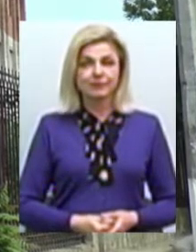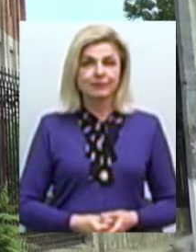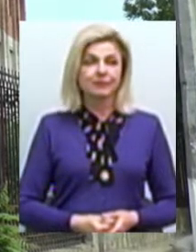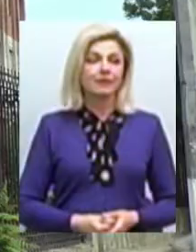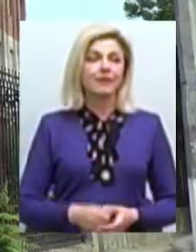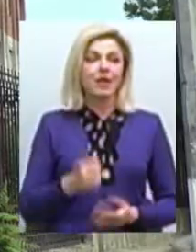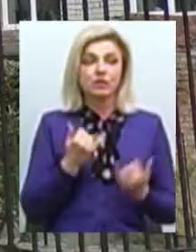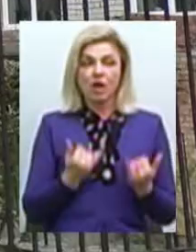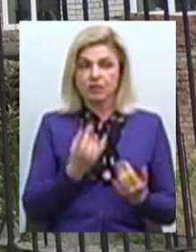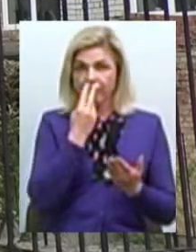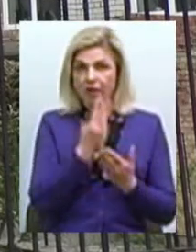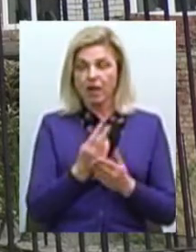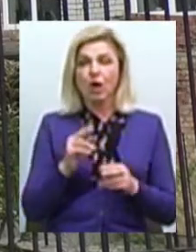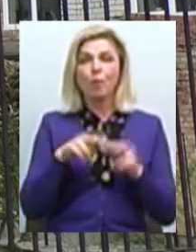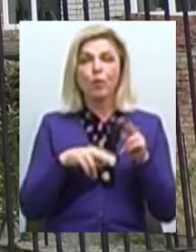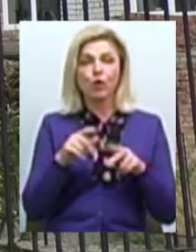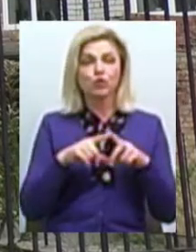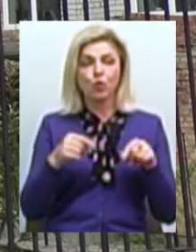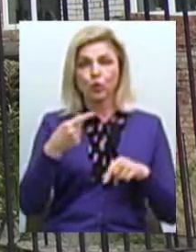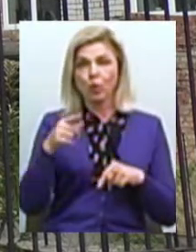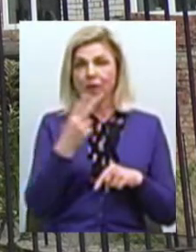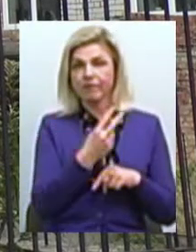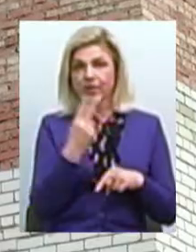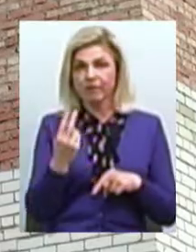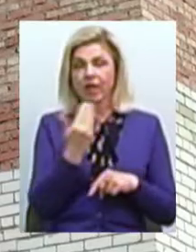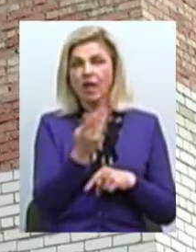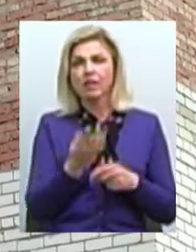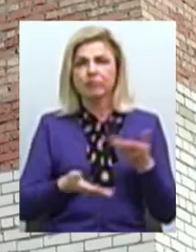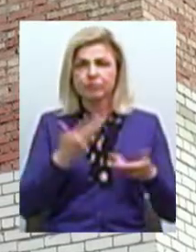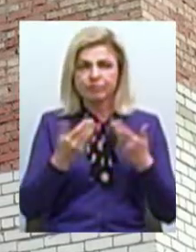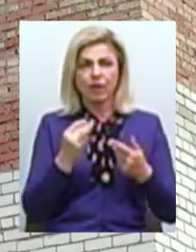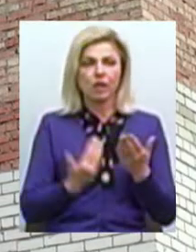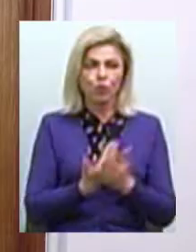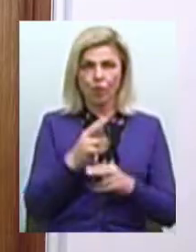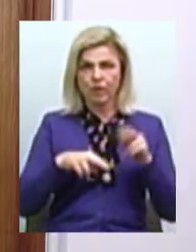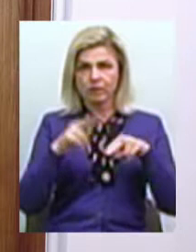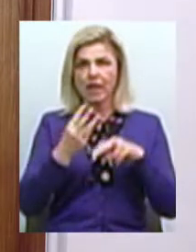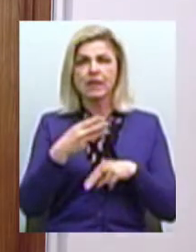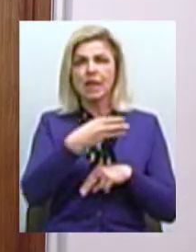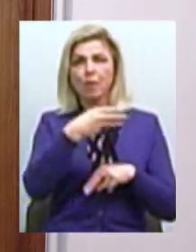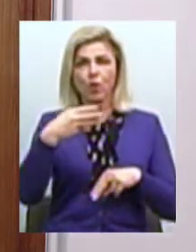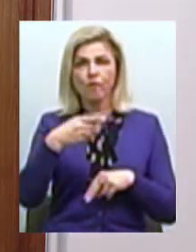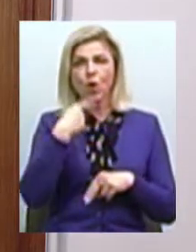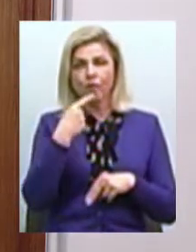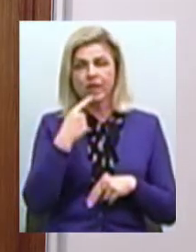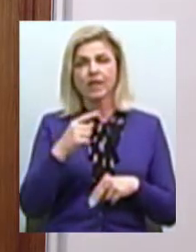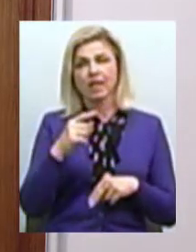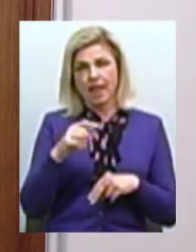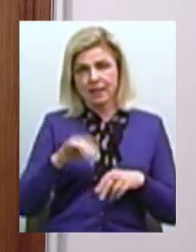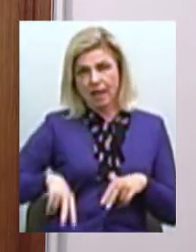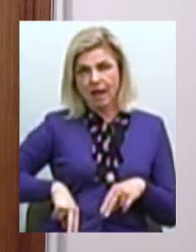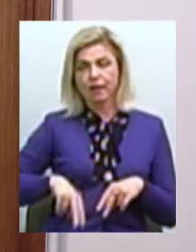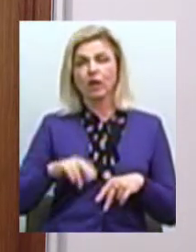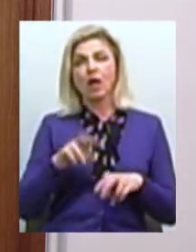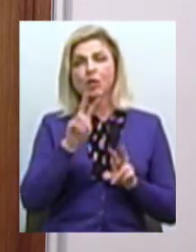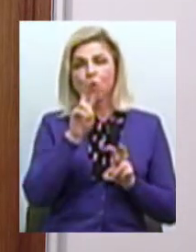Так зараз виглядає прибудова школи номер 22. Її треба розібрати та звести заново 3 поверхи, каже Ігор Любенко, директор товариства